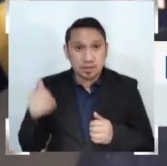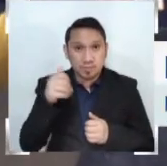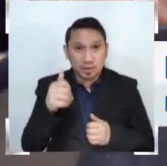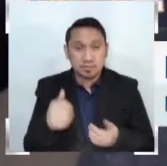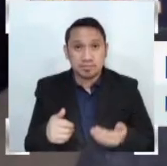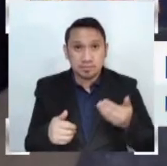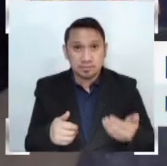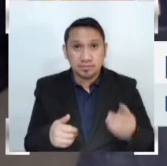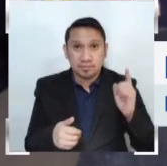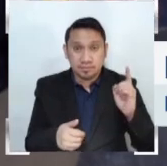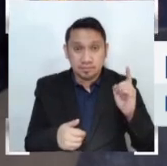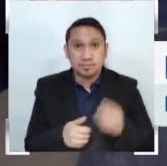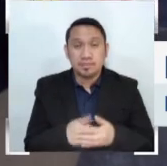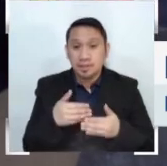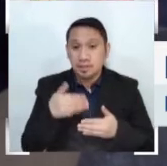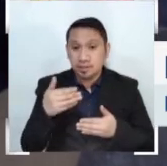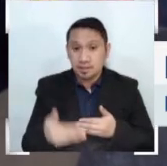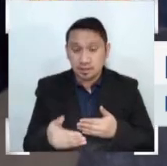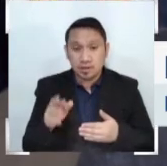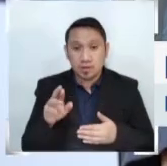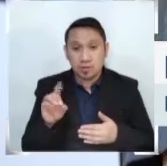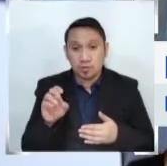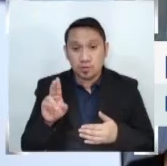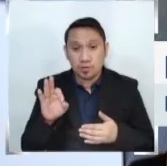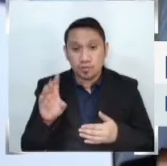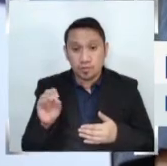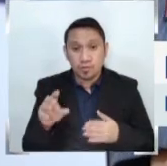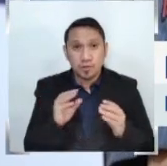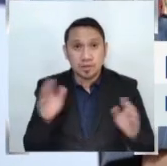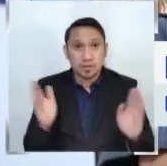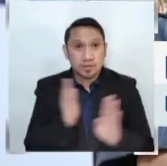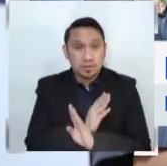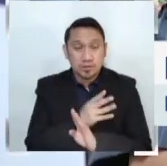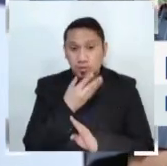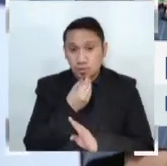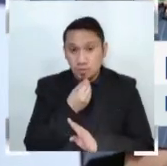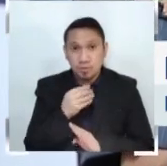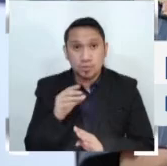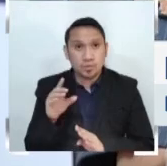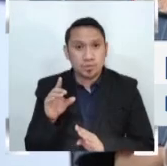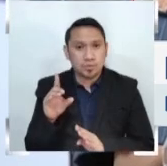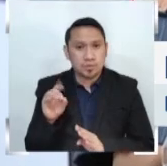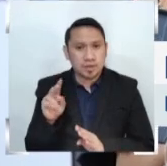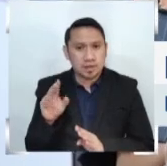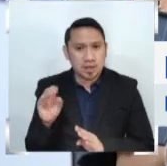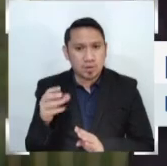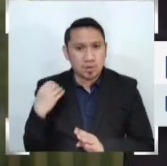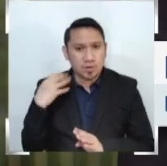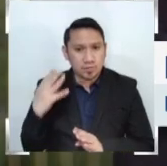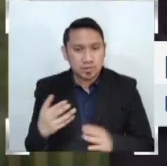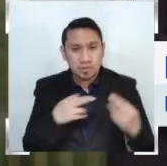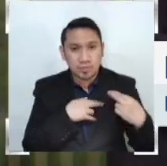PNP Chief si Police General Rodolfo Azurin Jr. Pinalitan niya si Police Lieutenant General Vicente Danao na nagsilbing officer in charge ng may